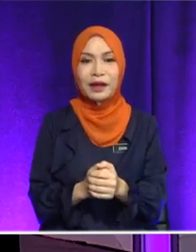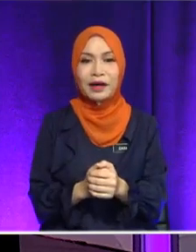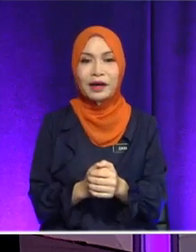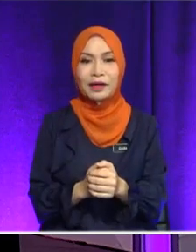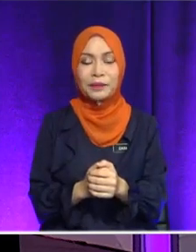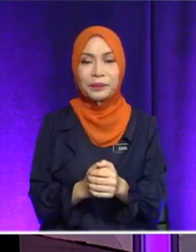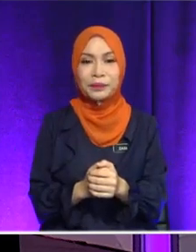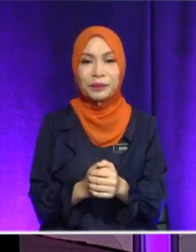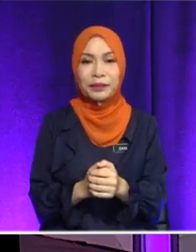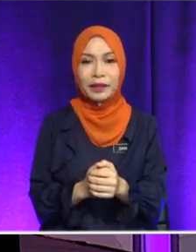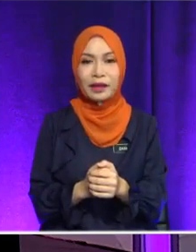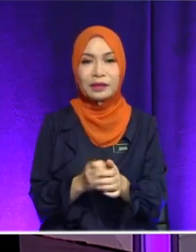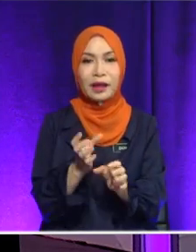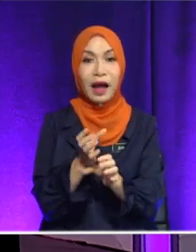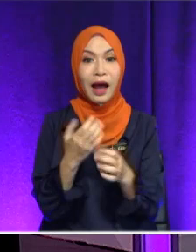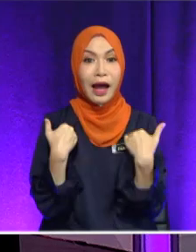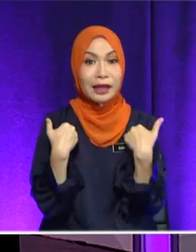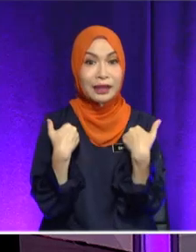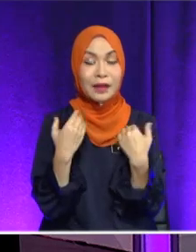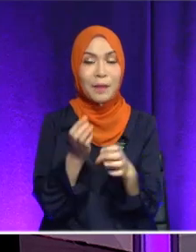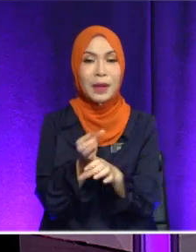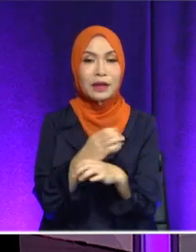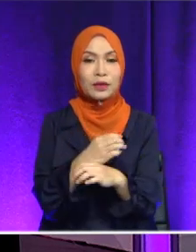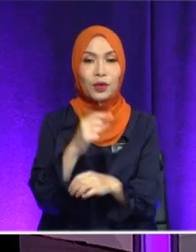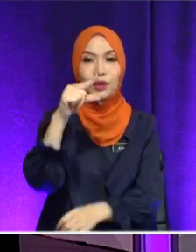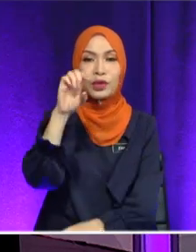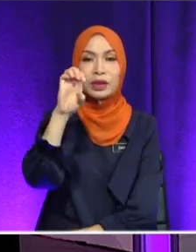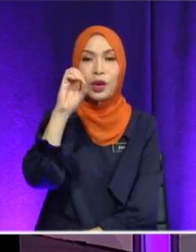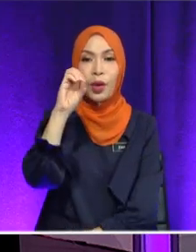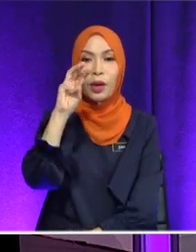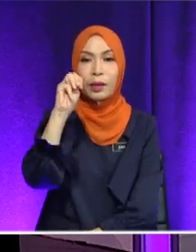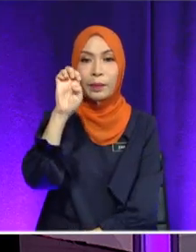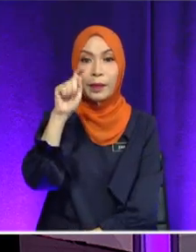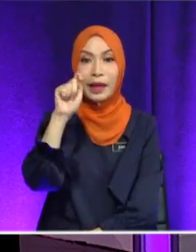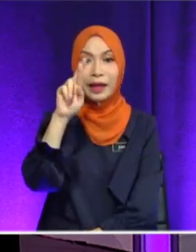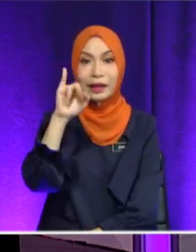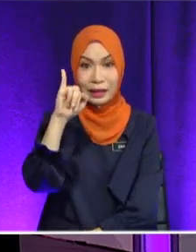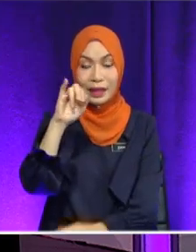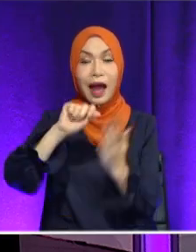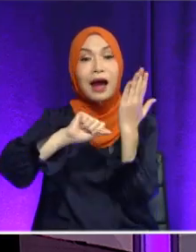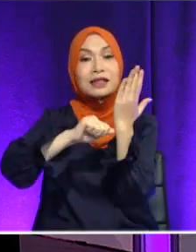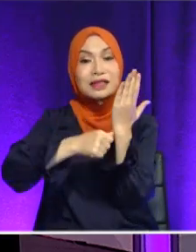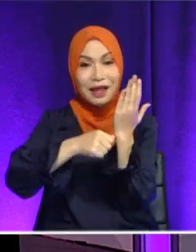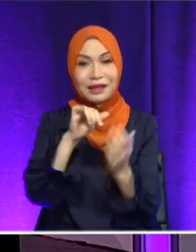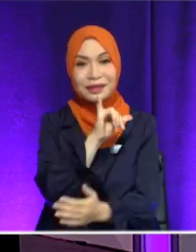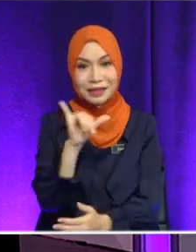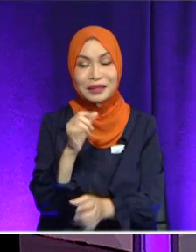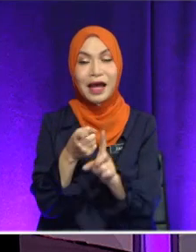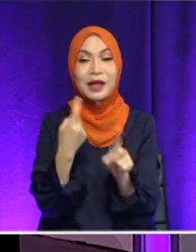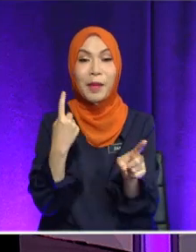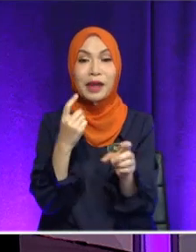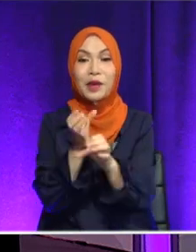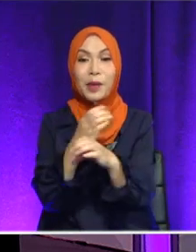dia berangkat itu asalnya adalah bentuk geometri itu adalah jawaban di wilayah Oke kalau kita pergi ke